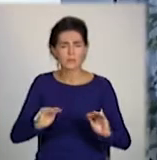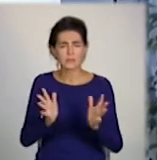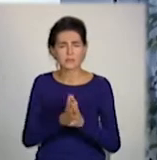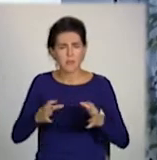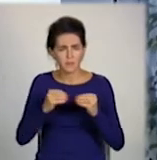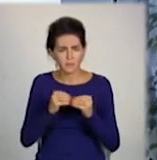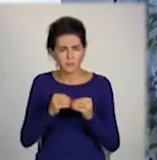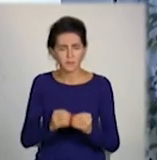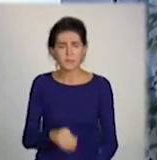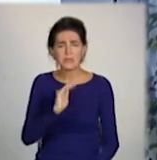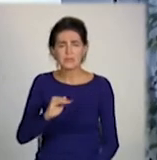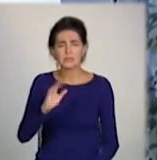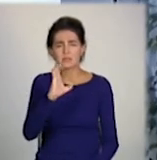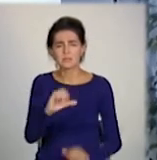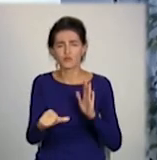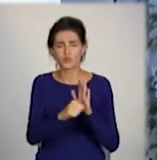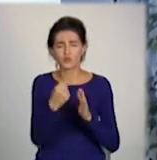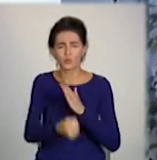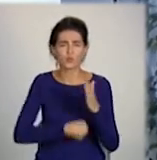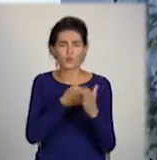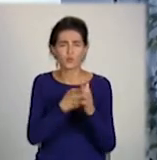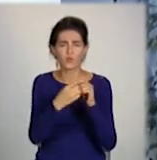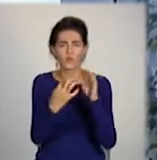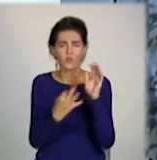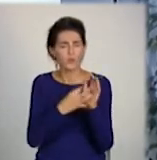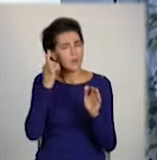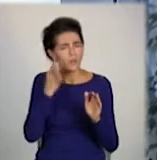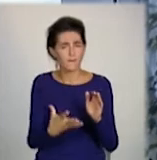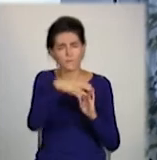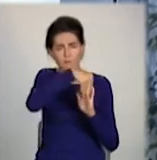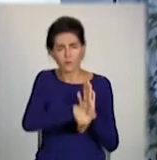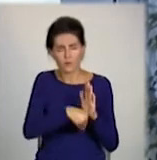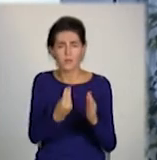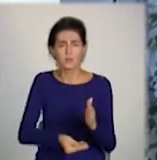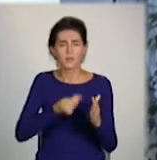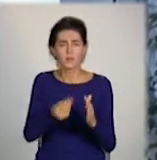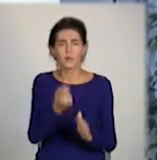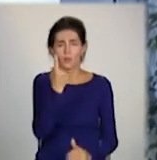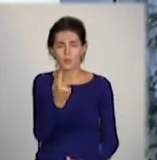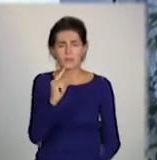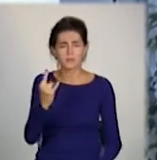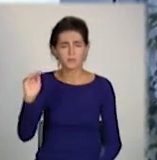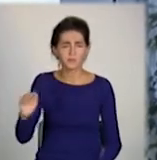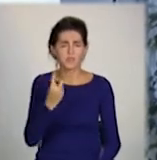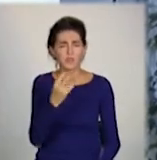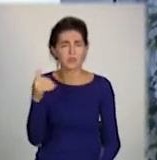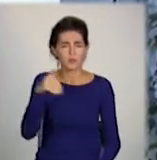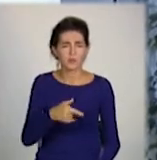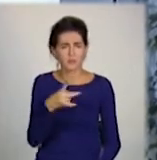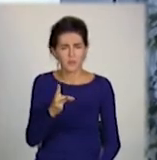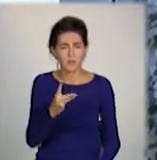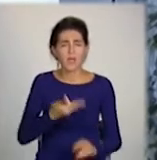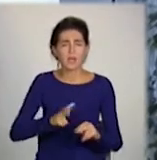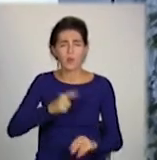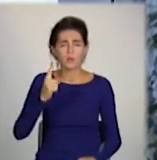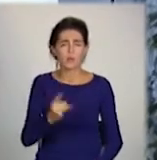Дитині віком від 6 до 18 років включно на одну дитину 2 тисячі гривень. Це одноразова допомога, саме